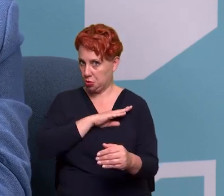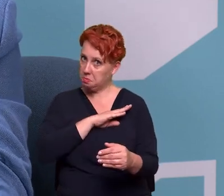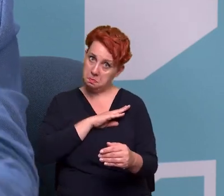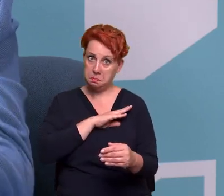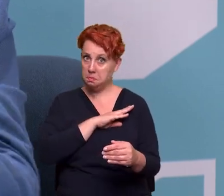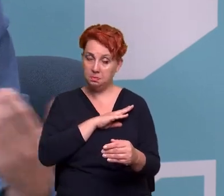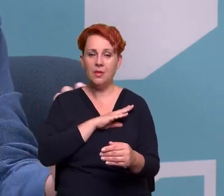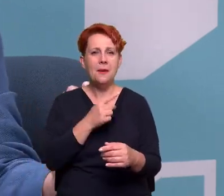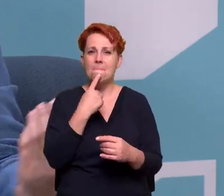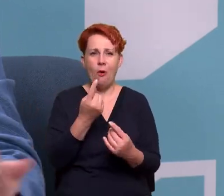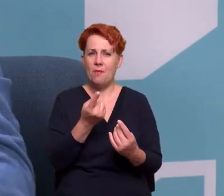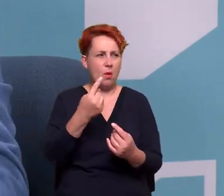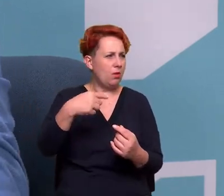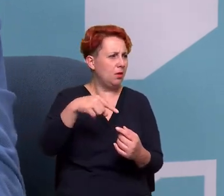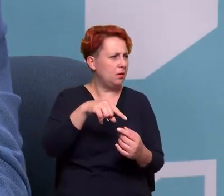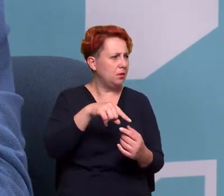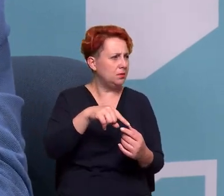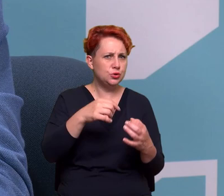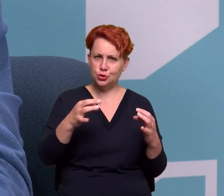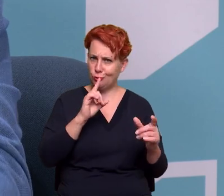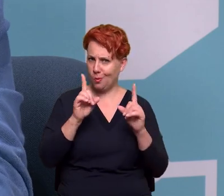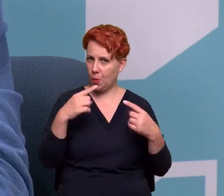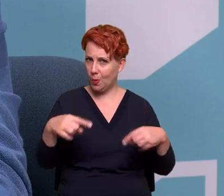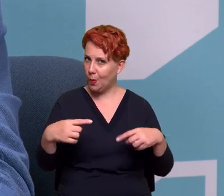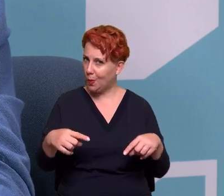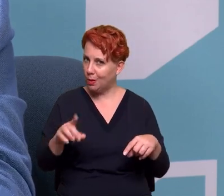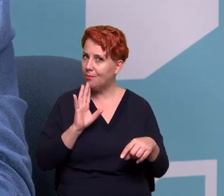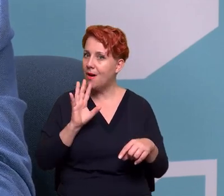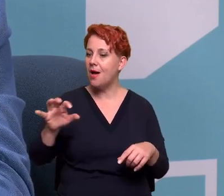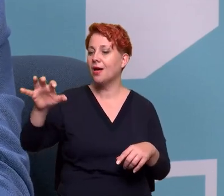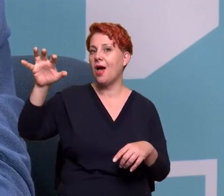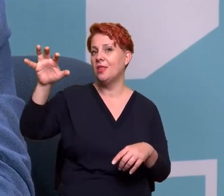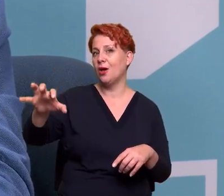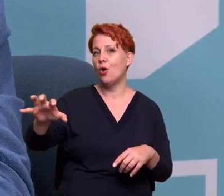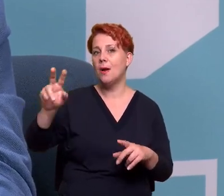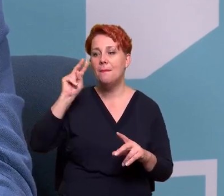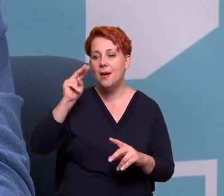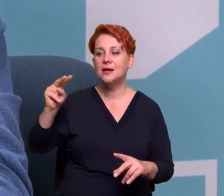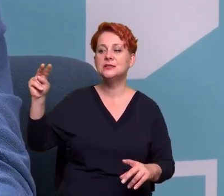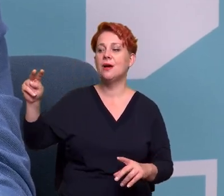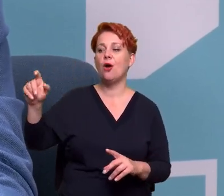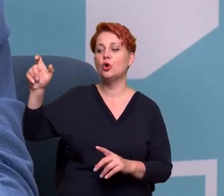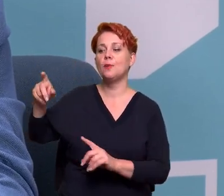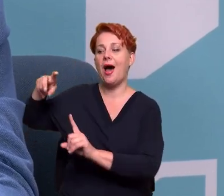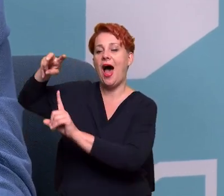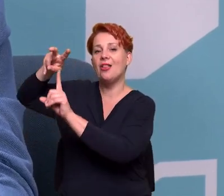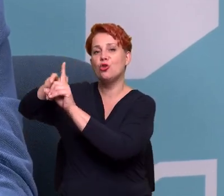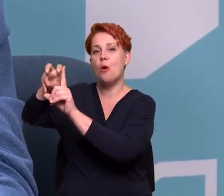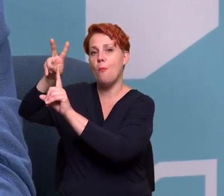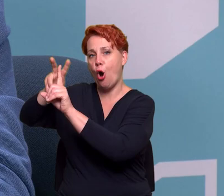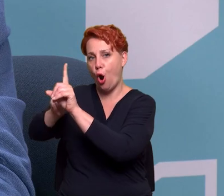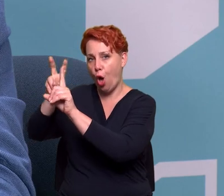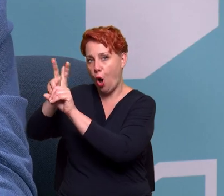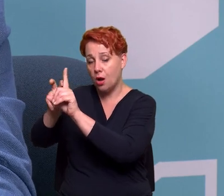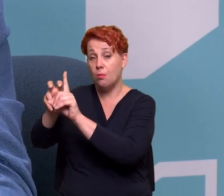tak, że to się chyba nie pojawiło w ogóle w tej naszej rozmowie, taka kategoria z perspektywy antropologicznej zupełnie fundamentalna, bo ja